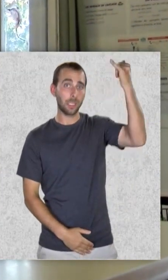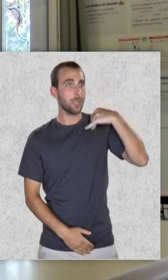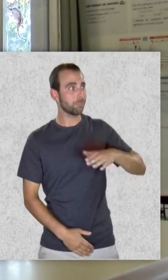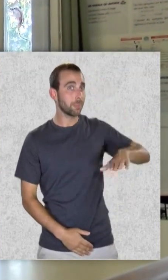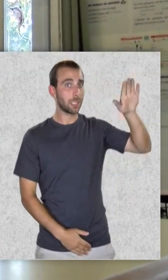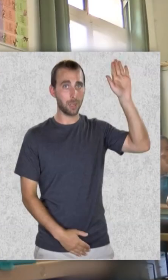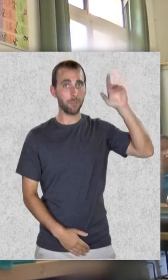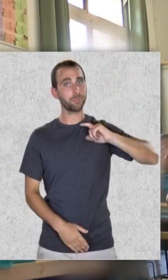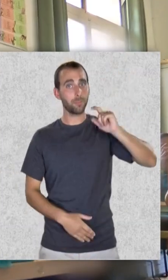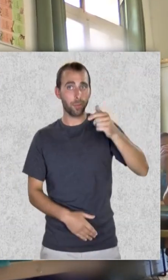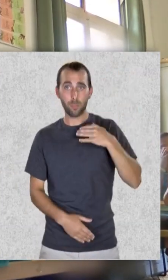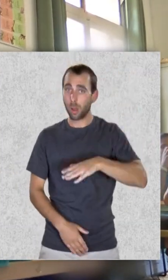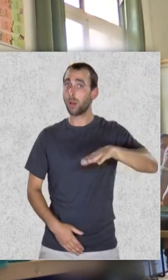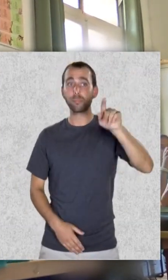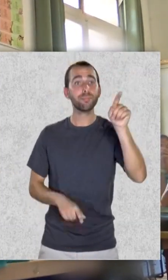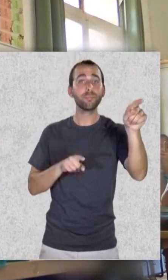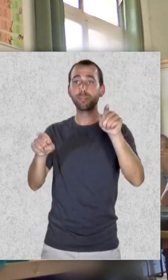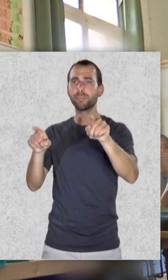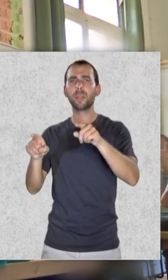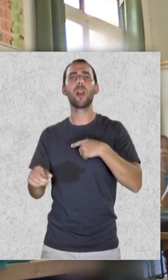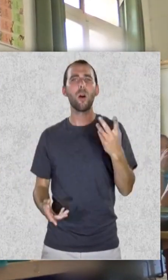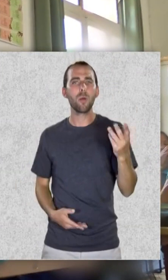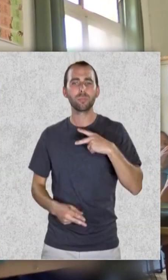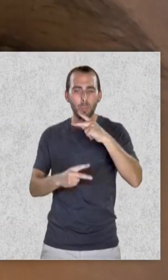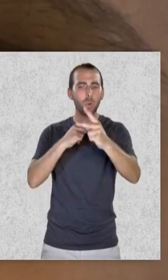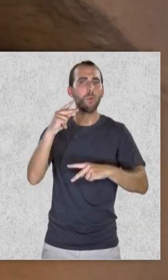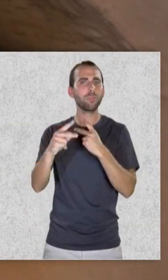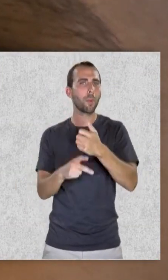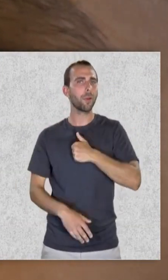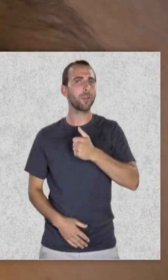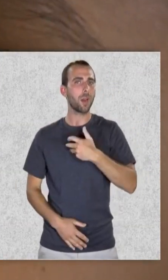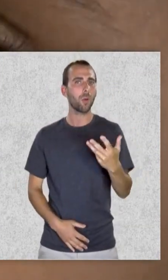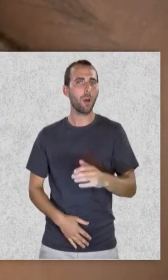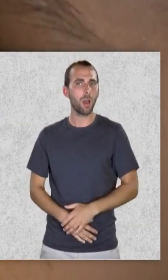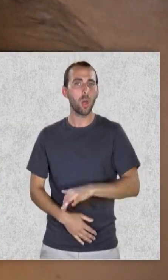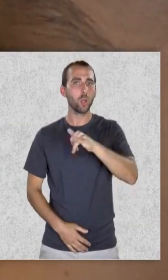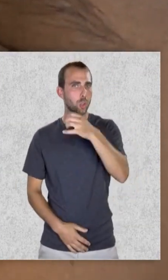c'est je, tu viens de ça?